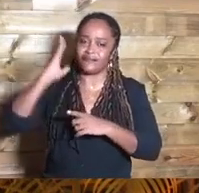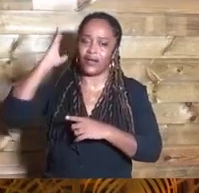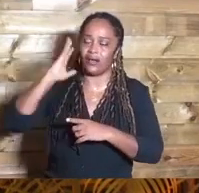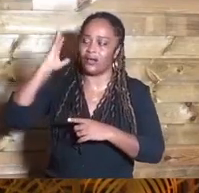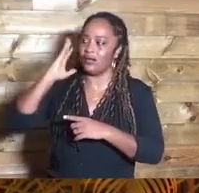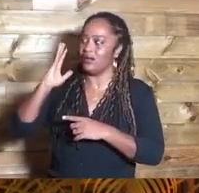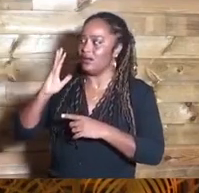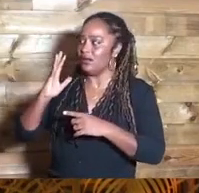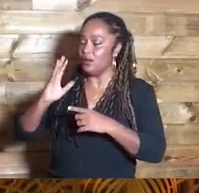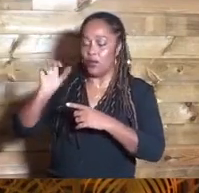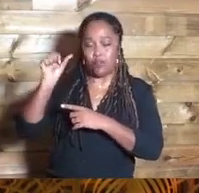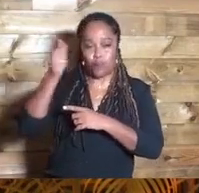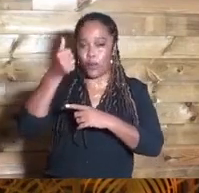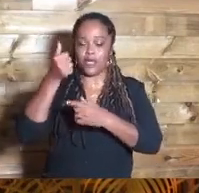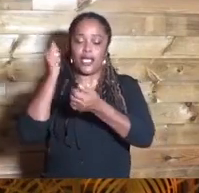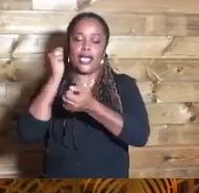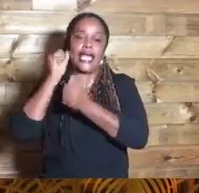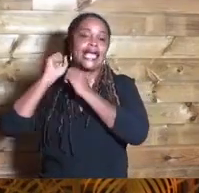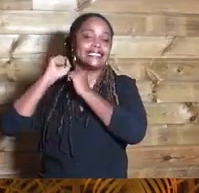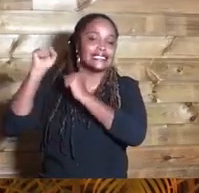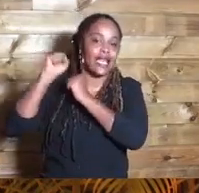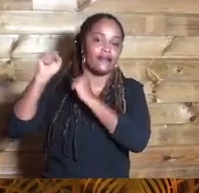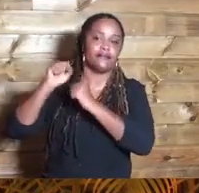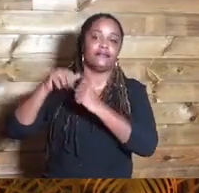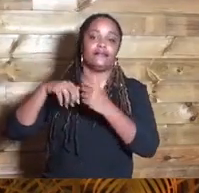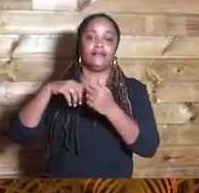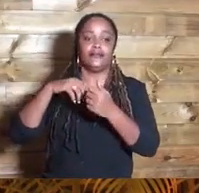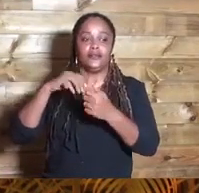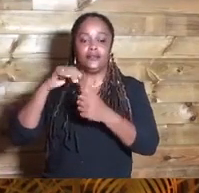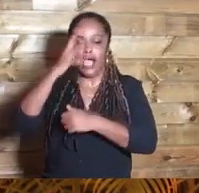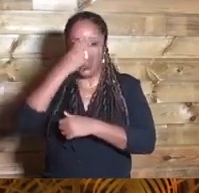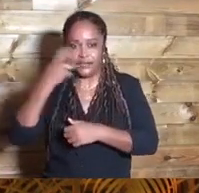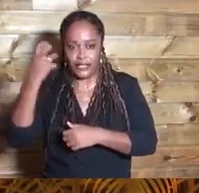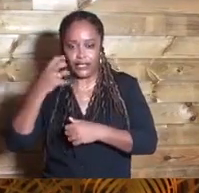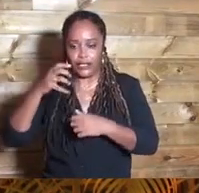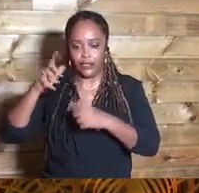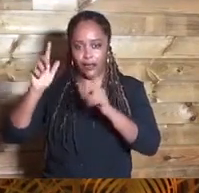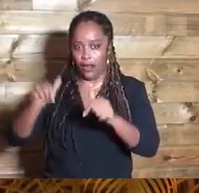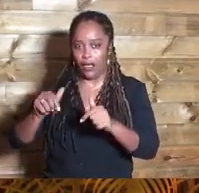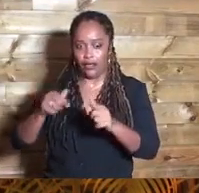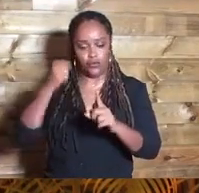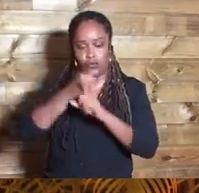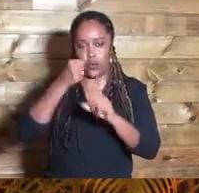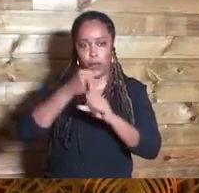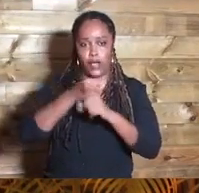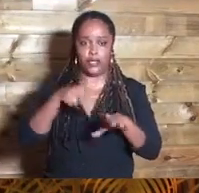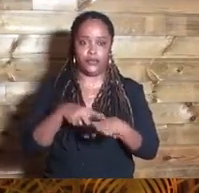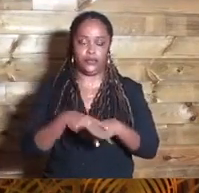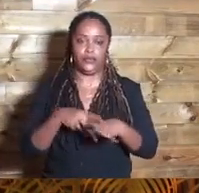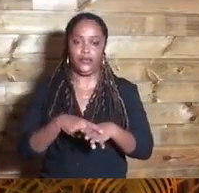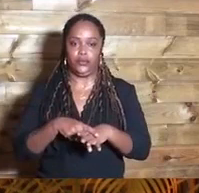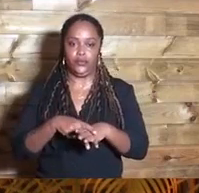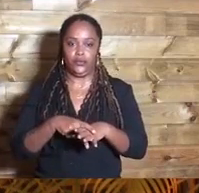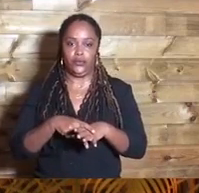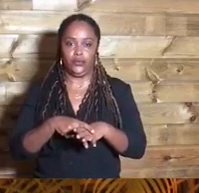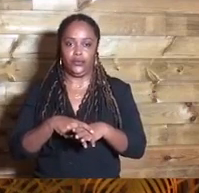De toute façon, depuis le premier esclave là, le premier Africain là mettre pied ici, c'était là ça. La résistance commençait. Pas quoi que la